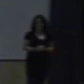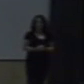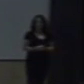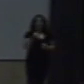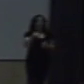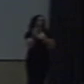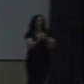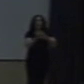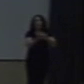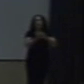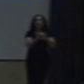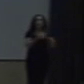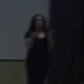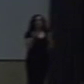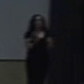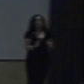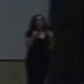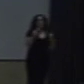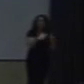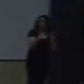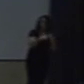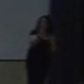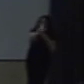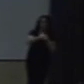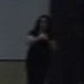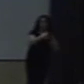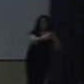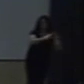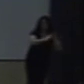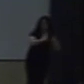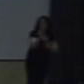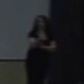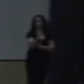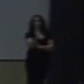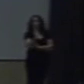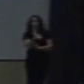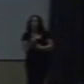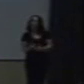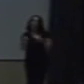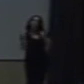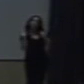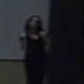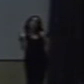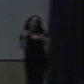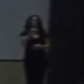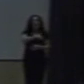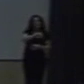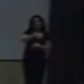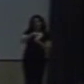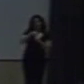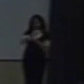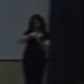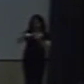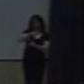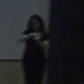de la responsabilitat social del comunicador, la Llucia Oliva ens ha parlat de la responsabilitat que tenen, la responsabilitat ètica dels mitjans, dels professionals